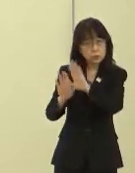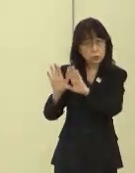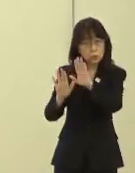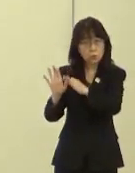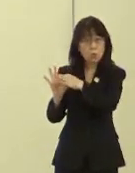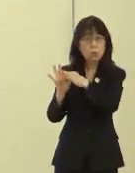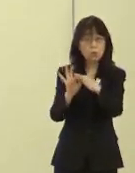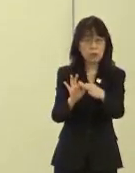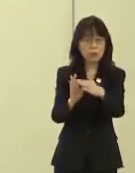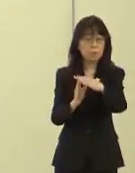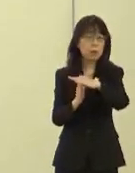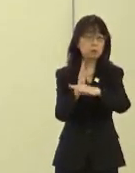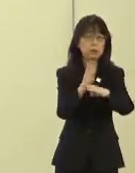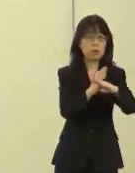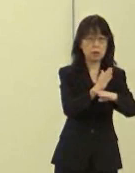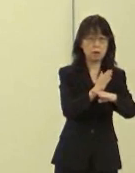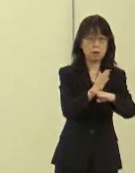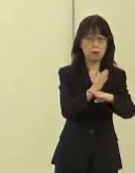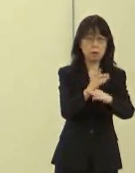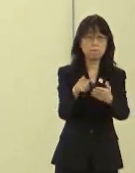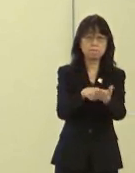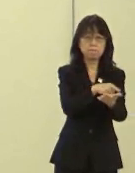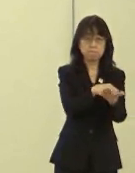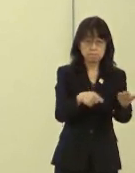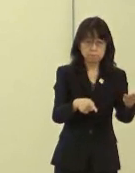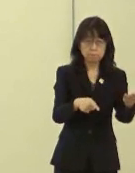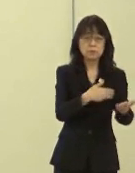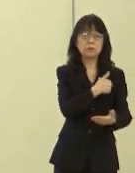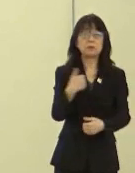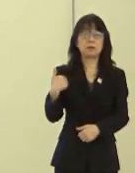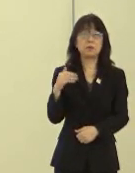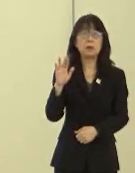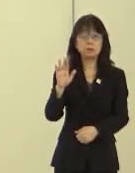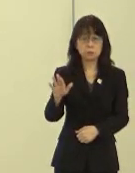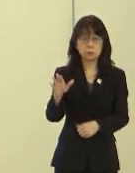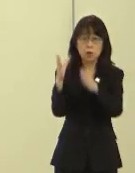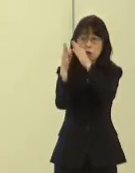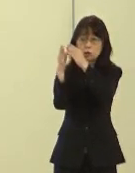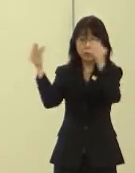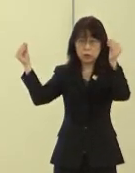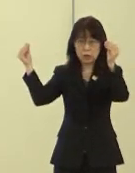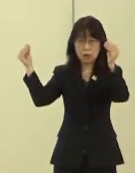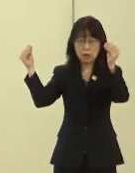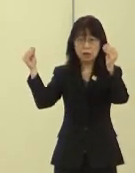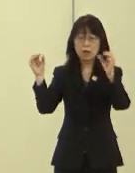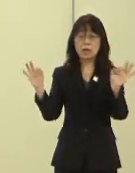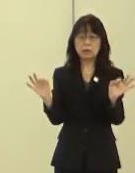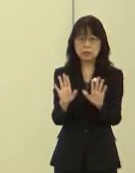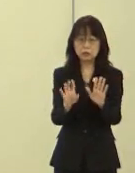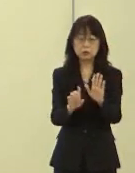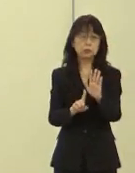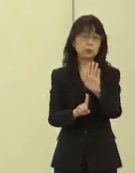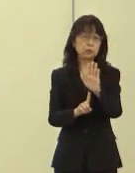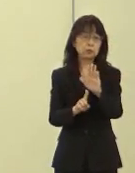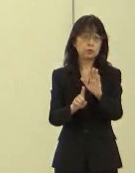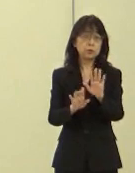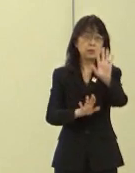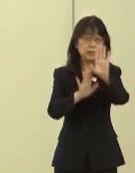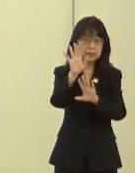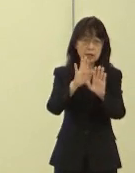しているという状況でございますけれども、国が緊急事態宣言を解除するにあた